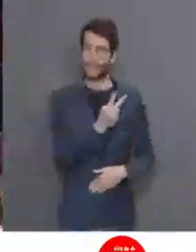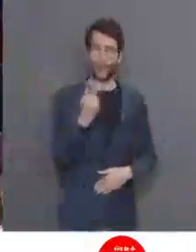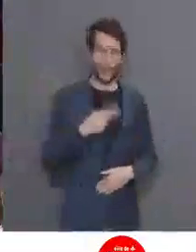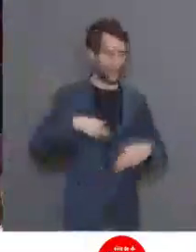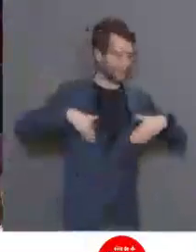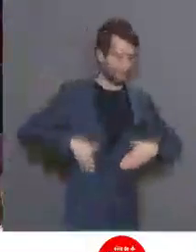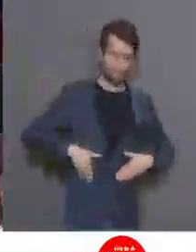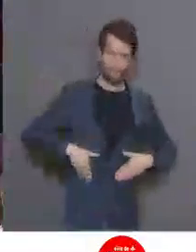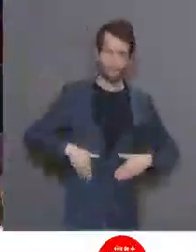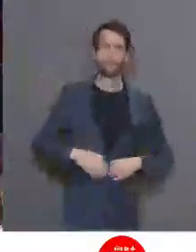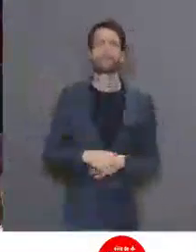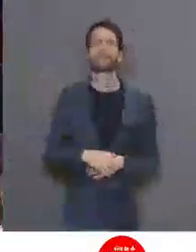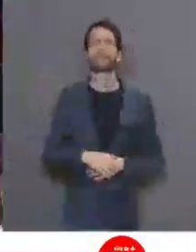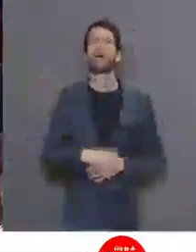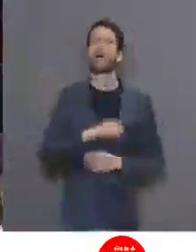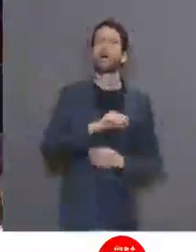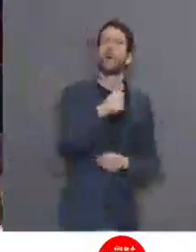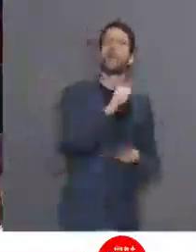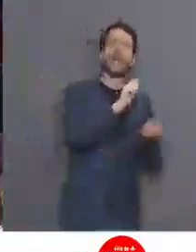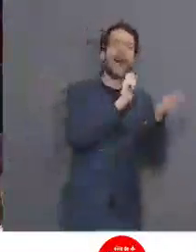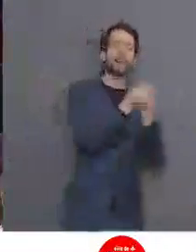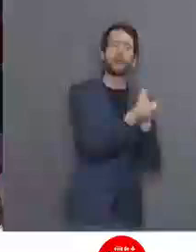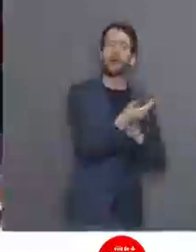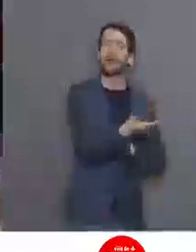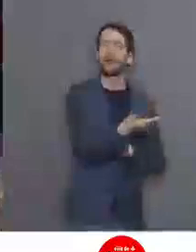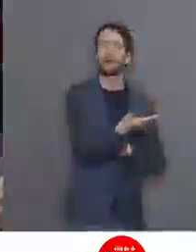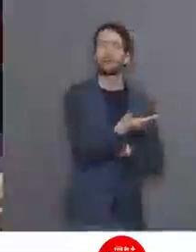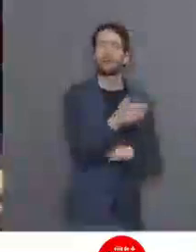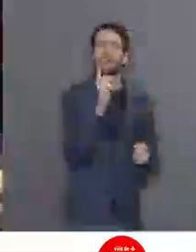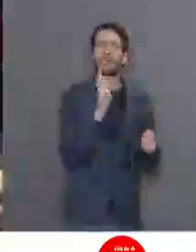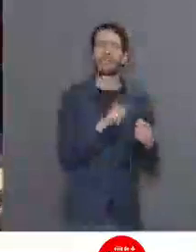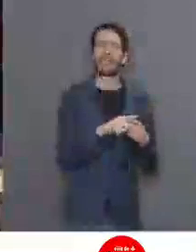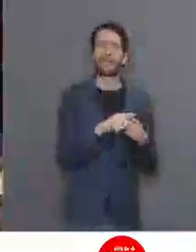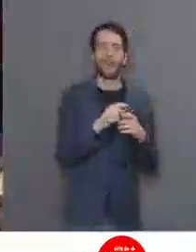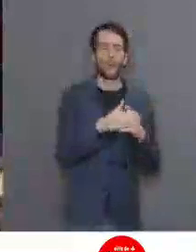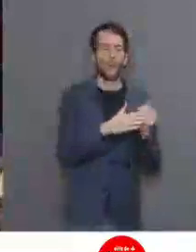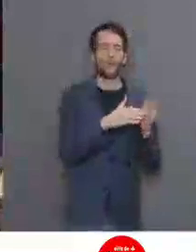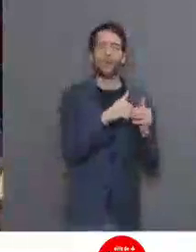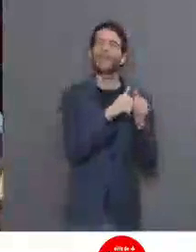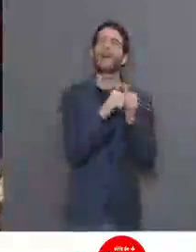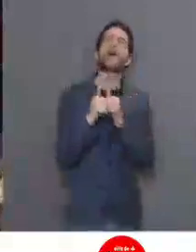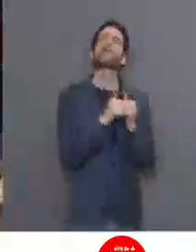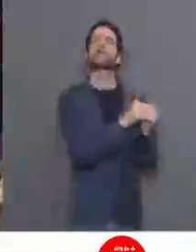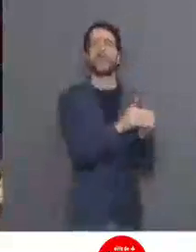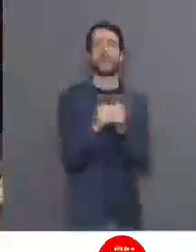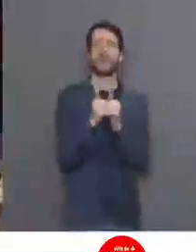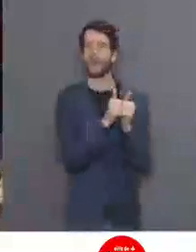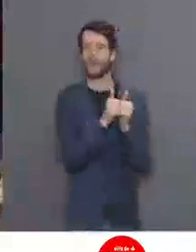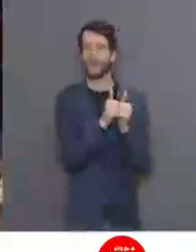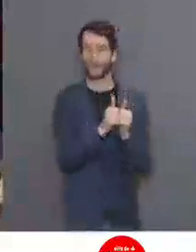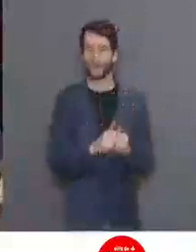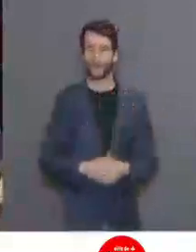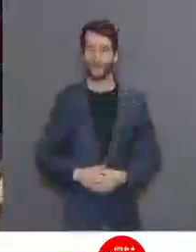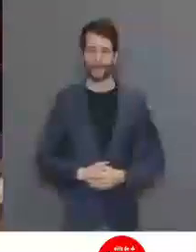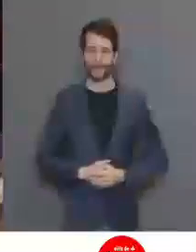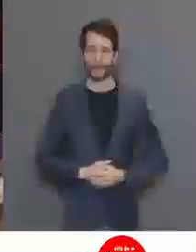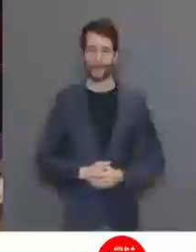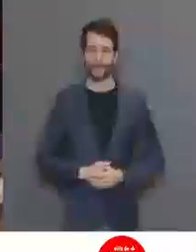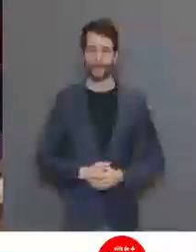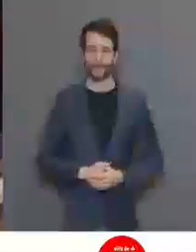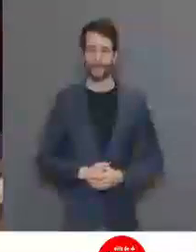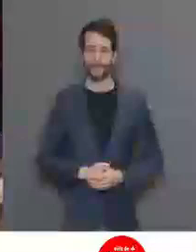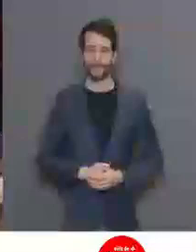D'accord. Sur le premier amendement, sur la question de la co-construction, enfin, j'ai